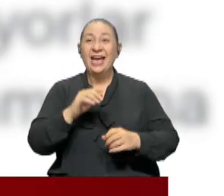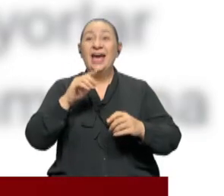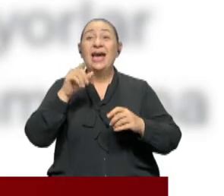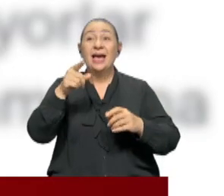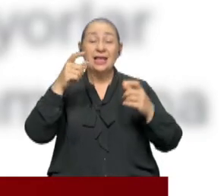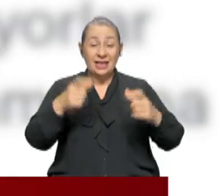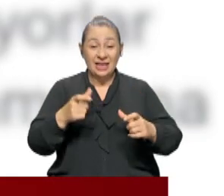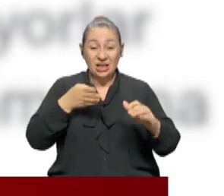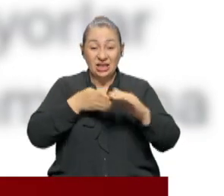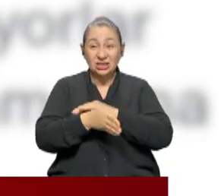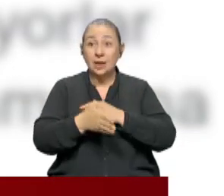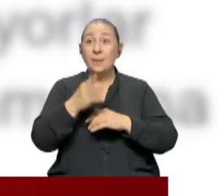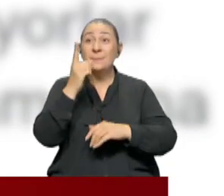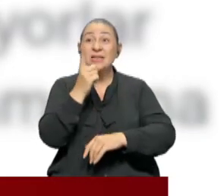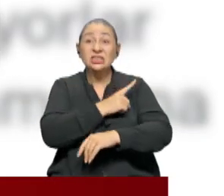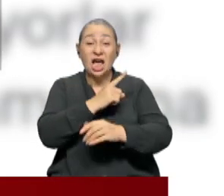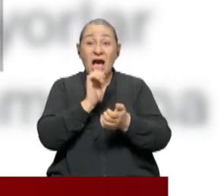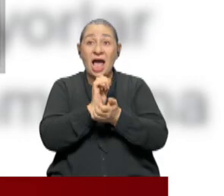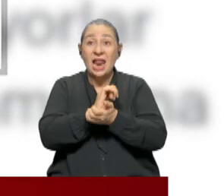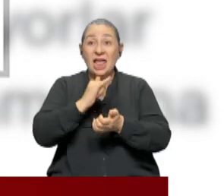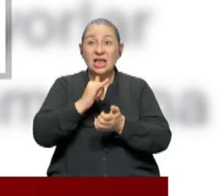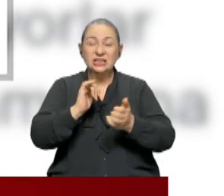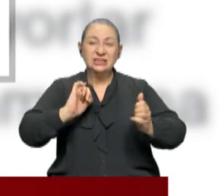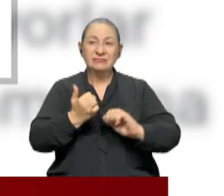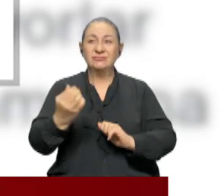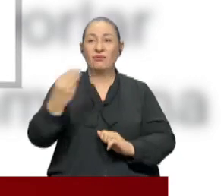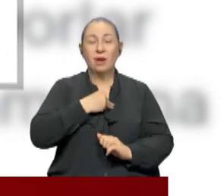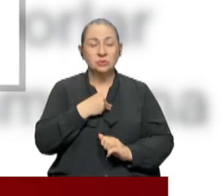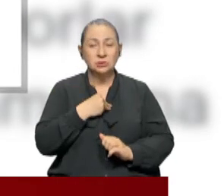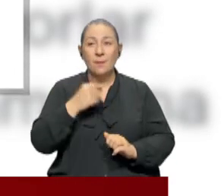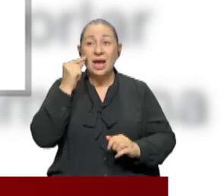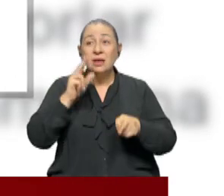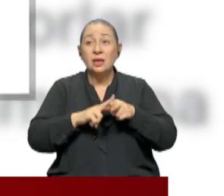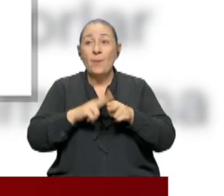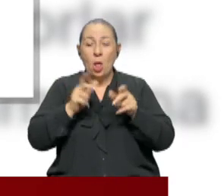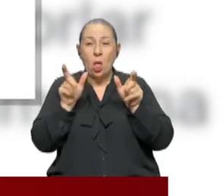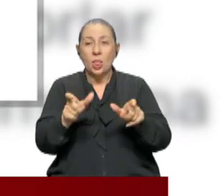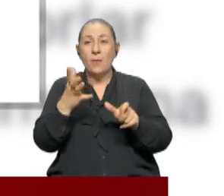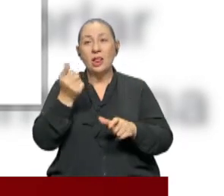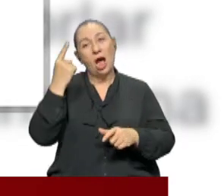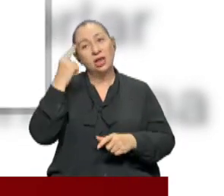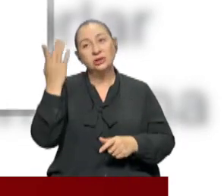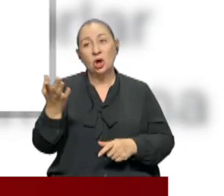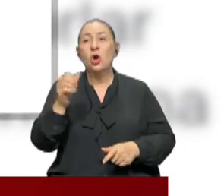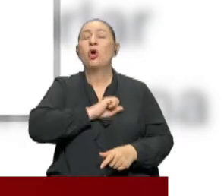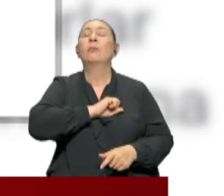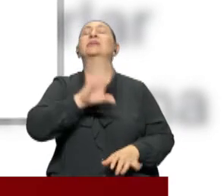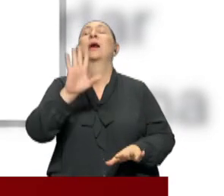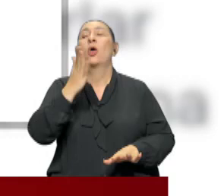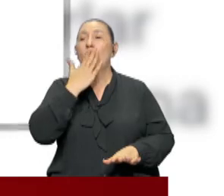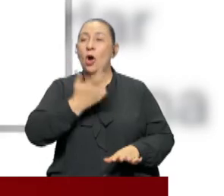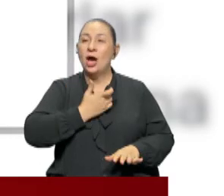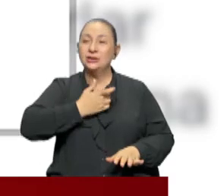Rektörlük yerleşkeye girişlere birinci derece aile yakını kısıtlaması getirmiş. Bay Kemal önlemi alıyorlar akıllarınca.